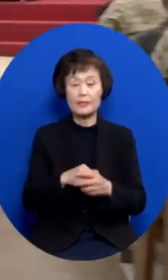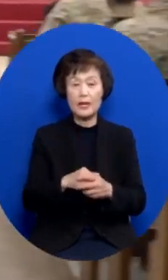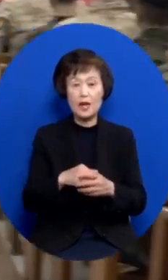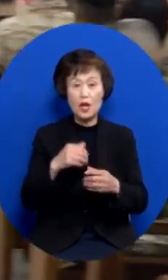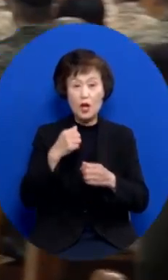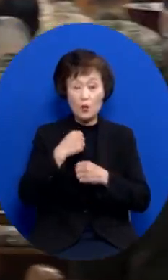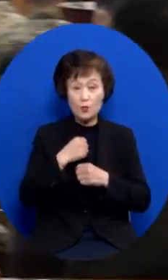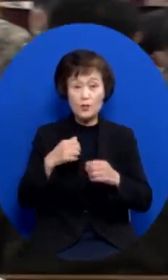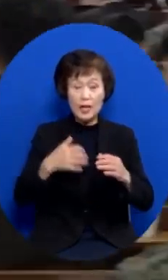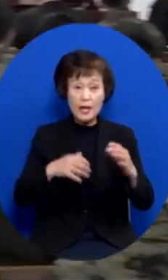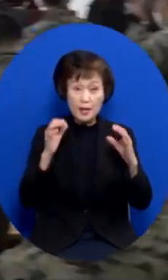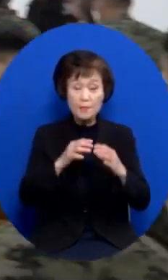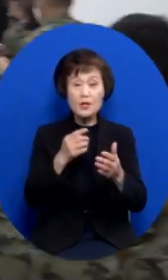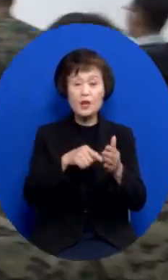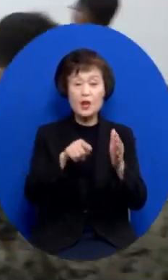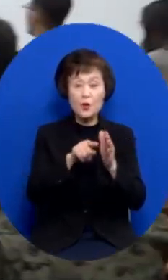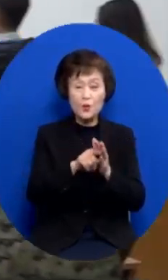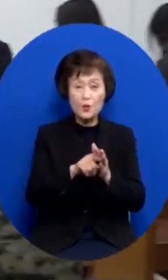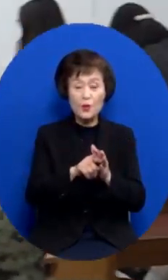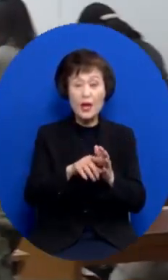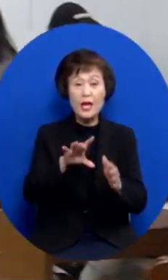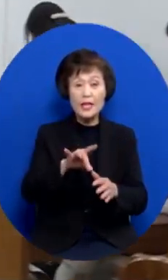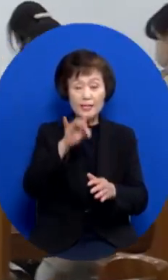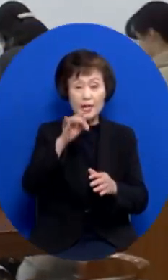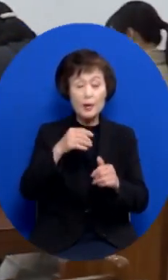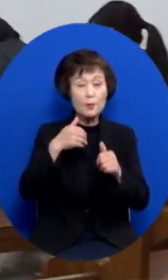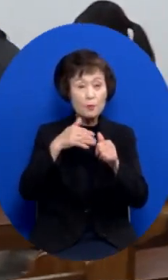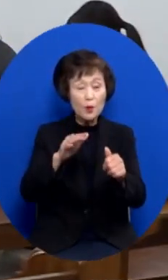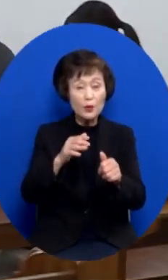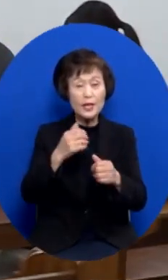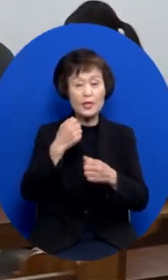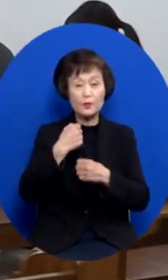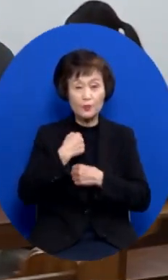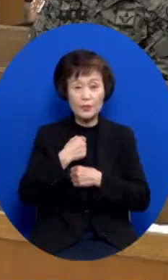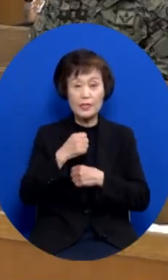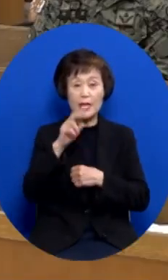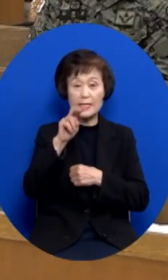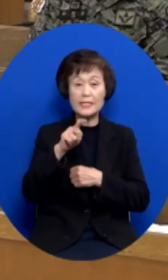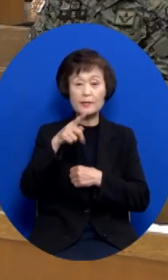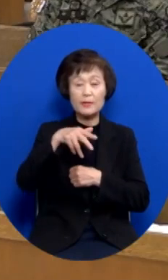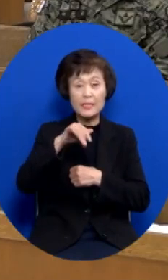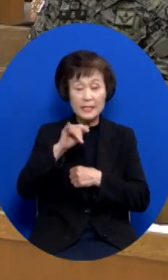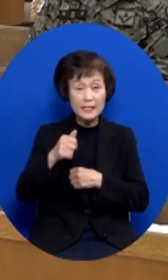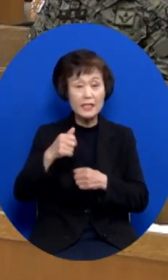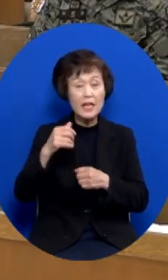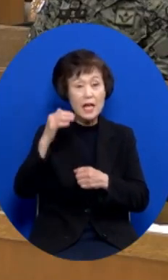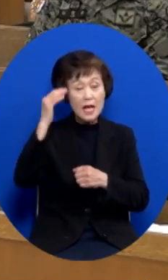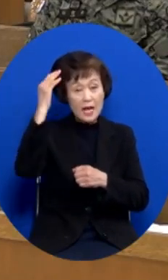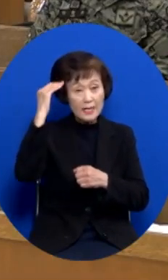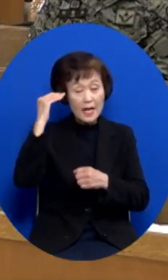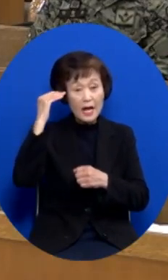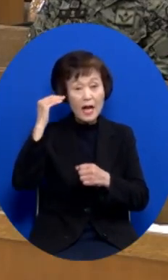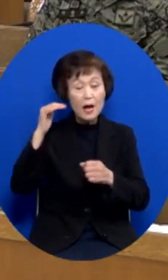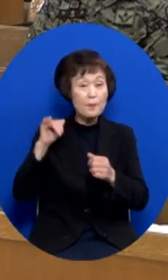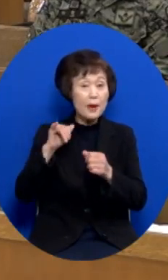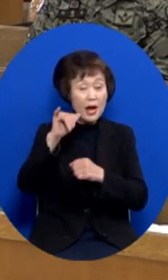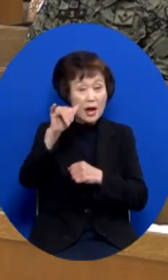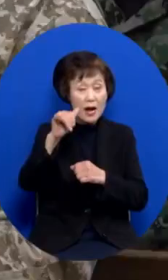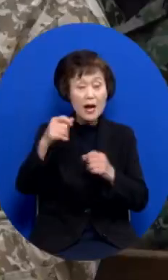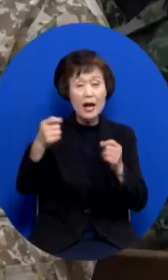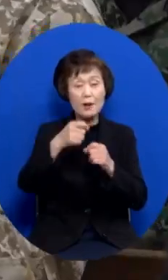군사 협력을 위한 최초의 파병 부대 아크 부대 21진이 출국을 앞두고 환송 예배를